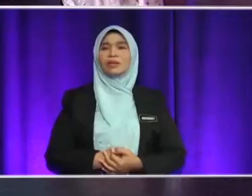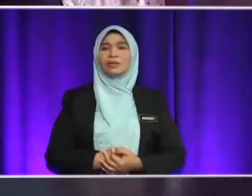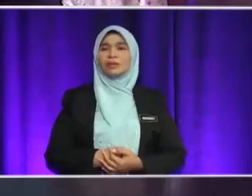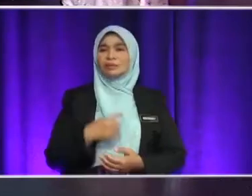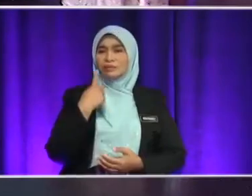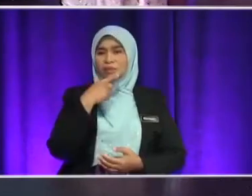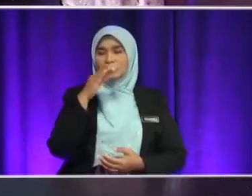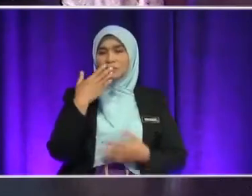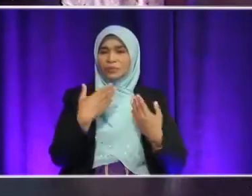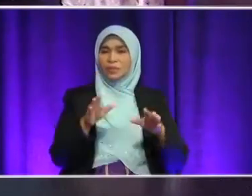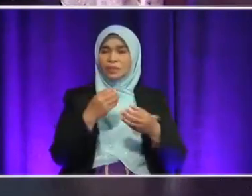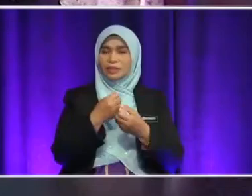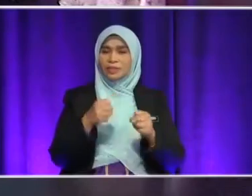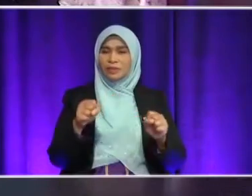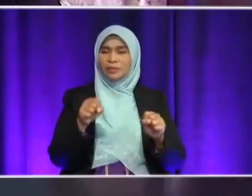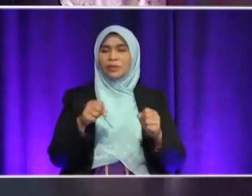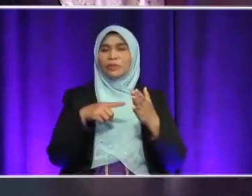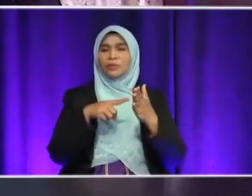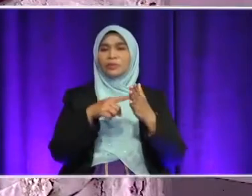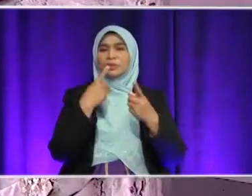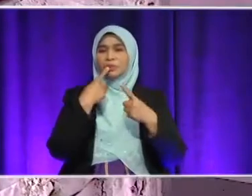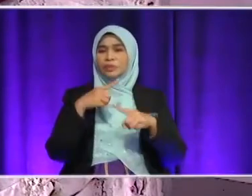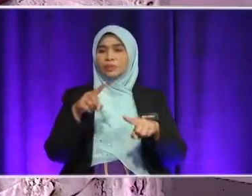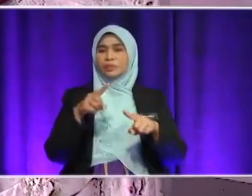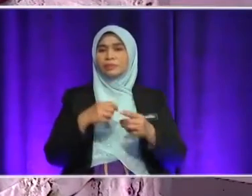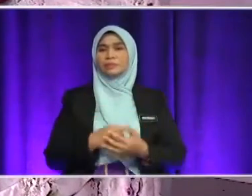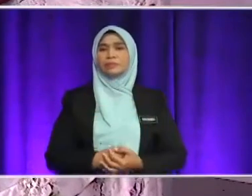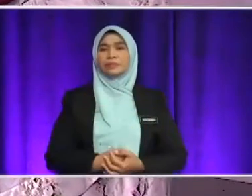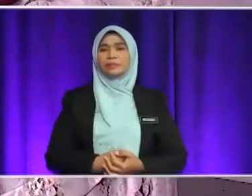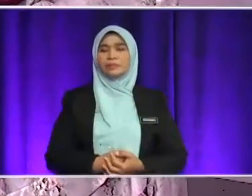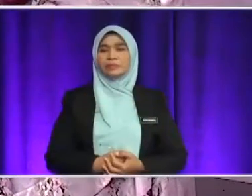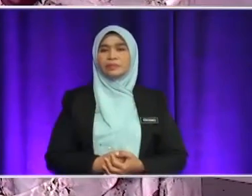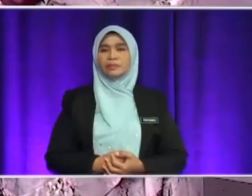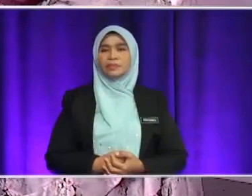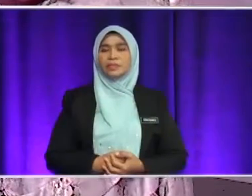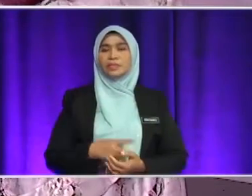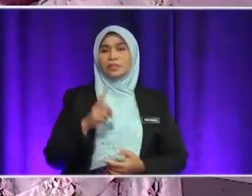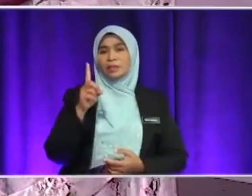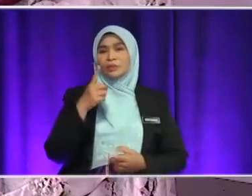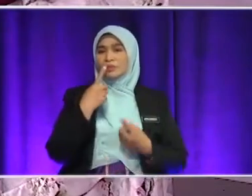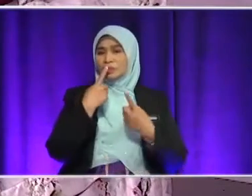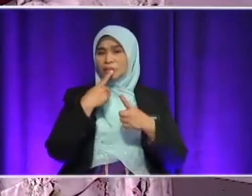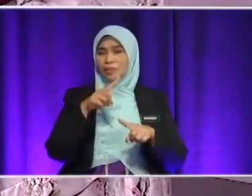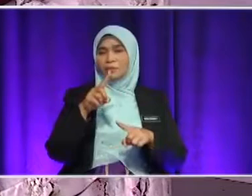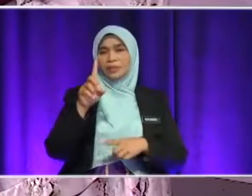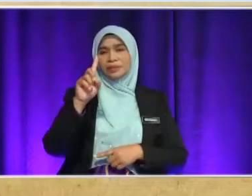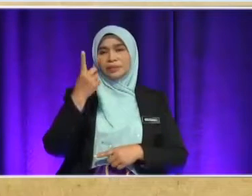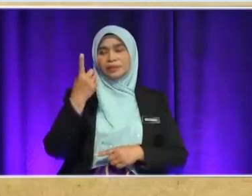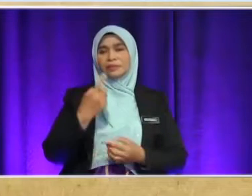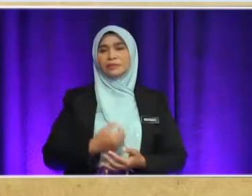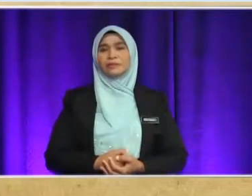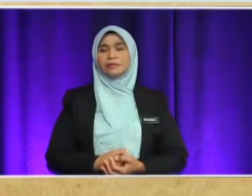tunjukkan jawaban anda juga satu ketinggian akhlak satu jawaban saya saja Oke silakan